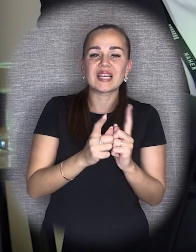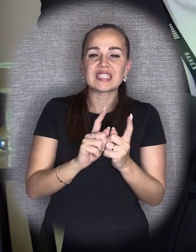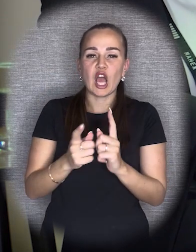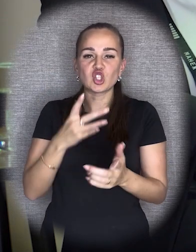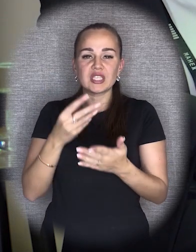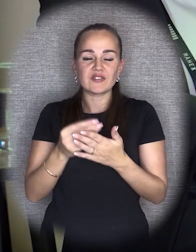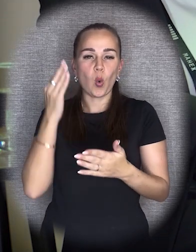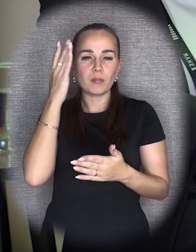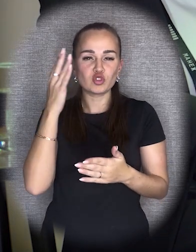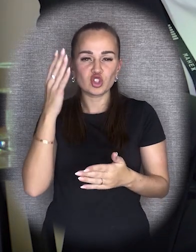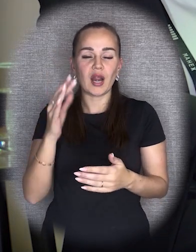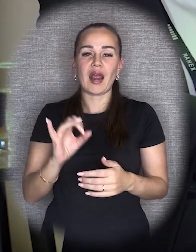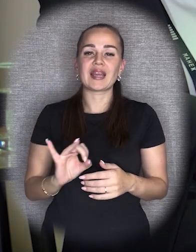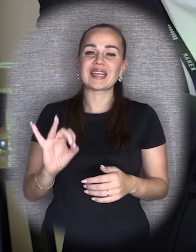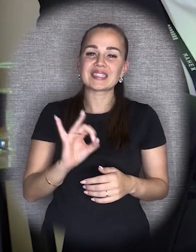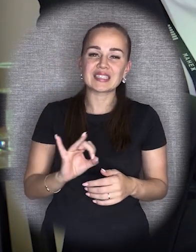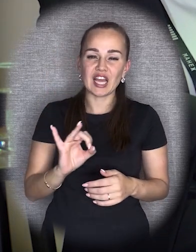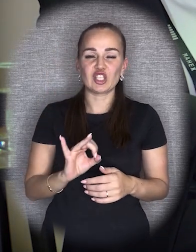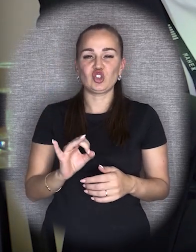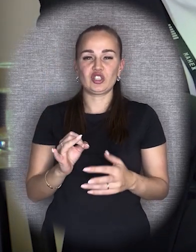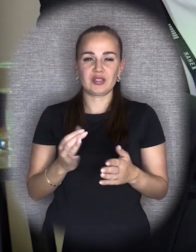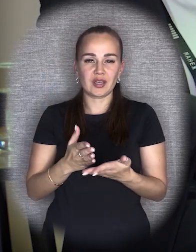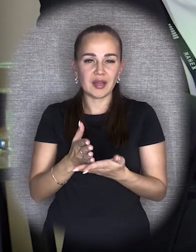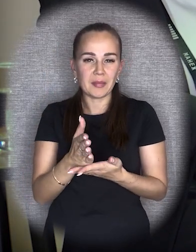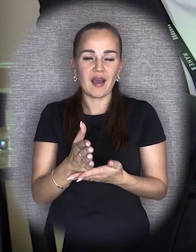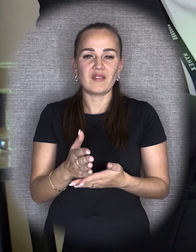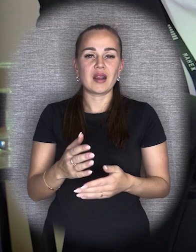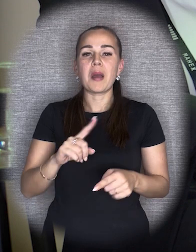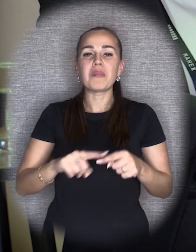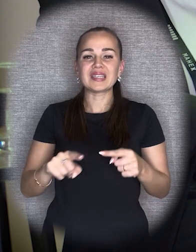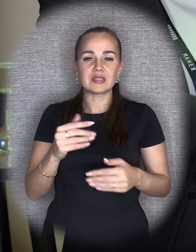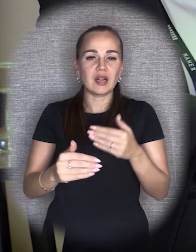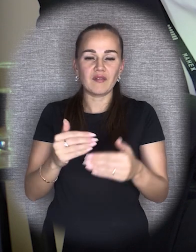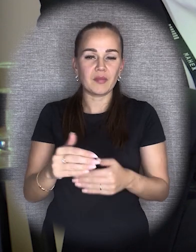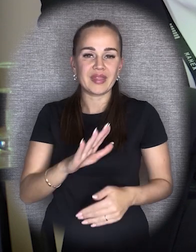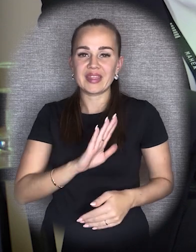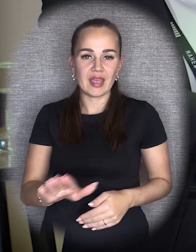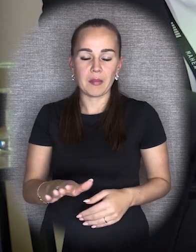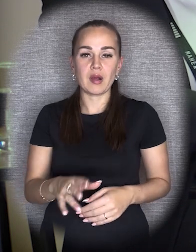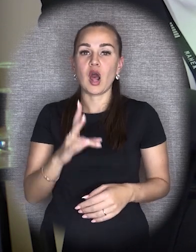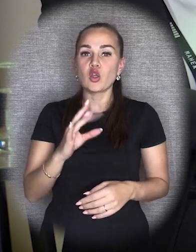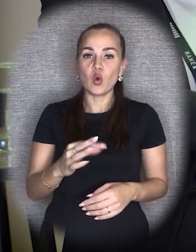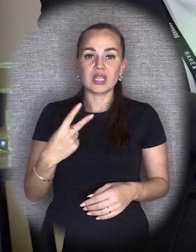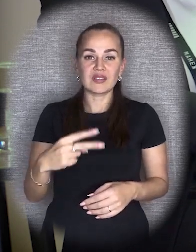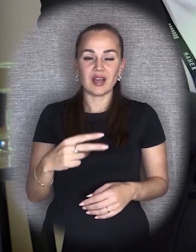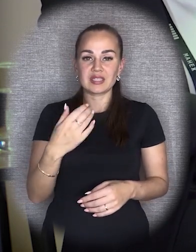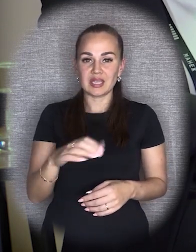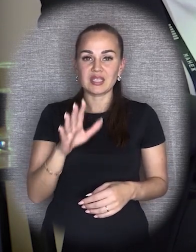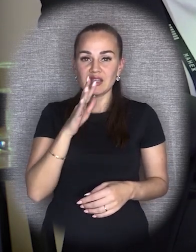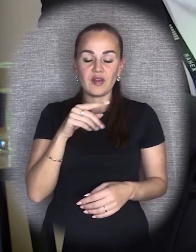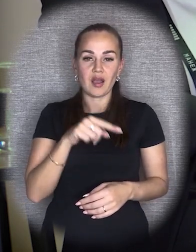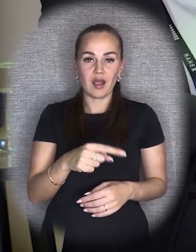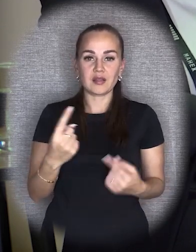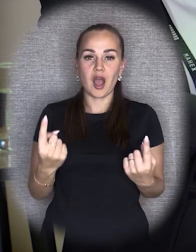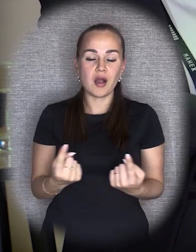мышление, и историческое развитие не шло такими быстрыми темпами, не неслось. Но 20 век — это